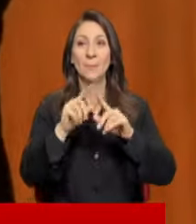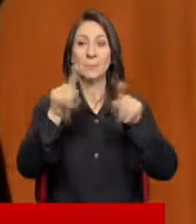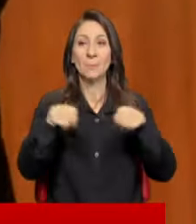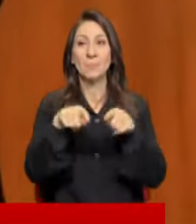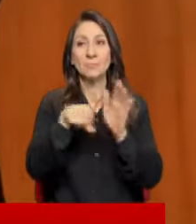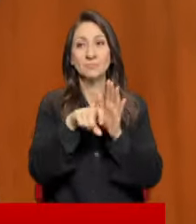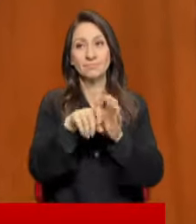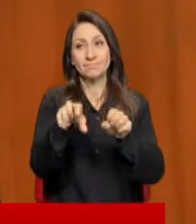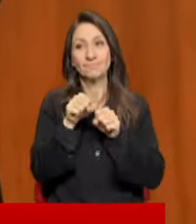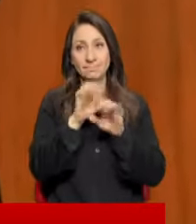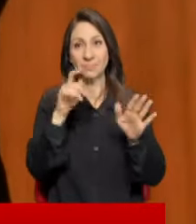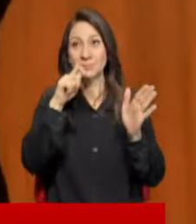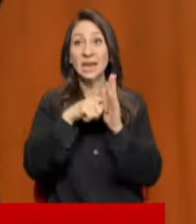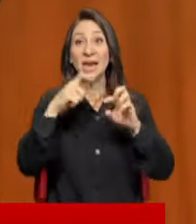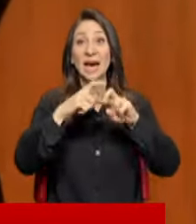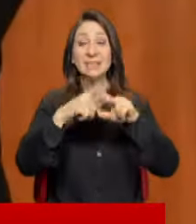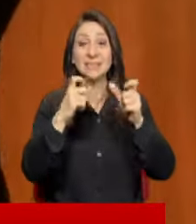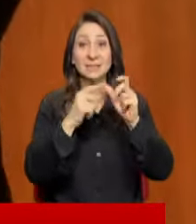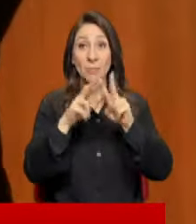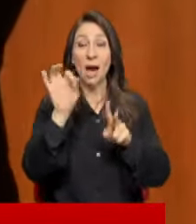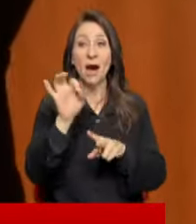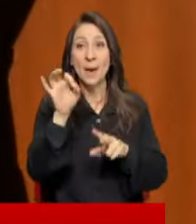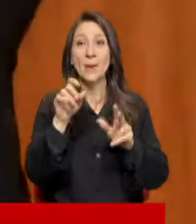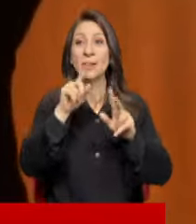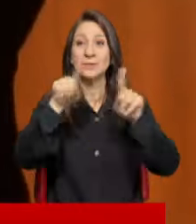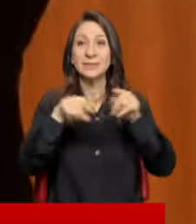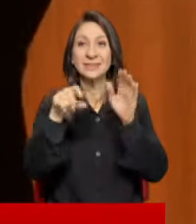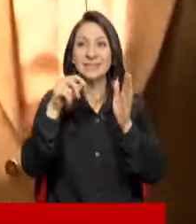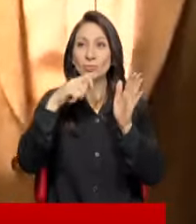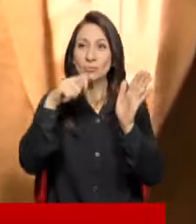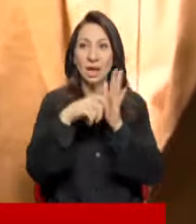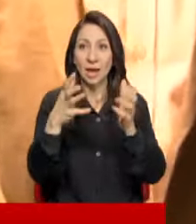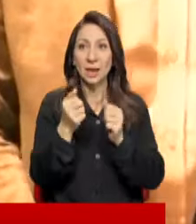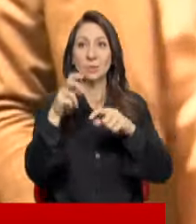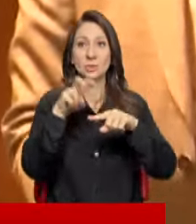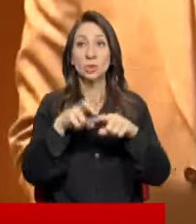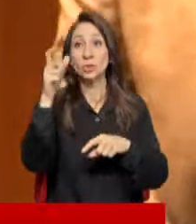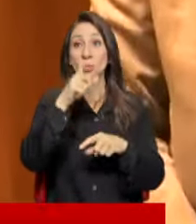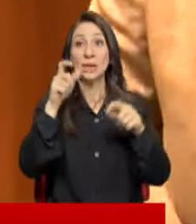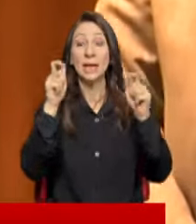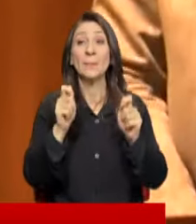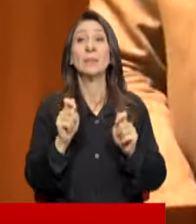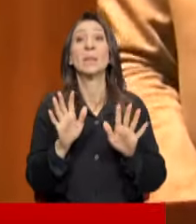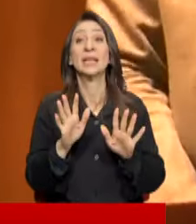mazbata töreni düzenlendi. Rasim Arı mazbatasını alarak koltuğuna oturdu. Türkiye'de